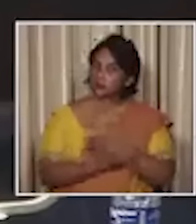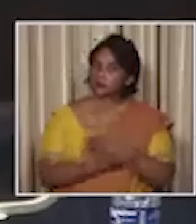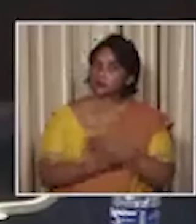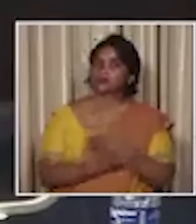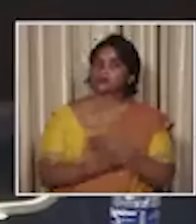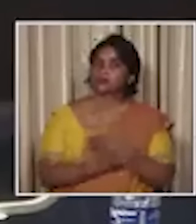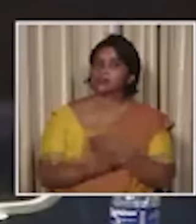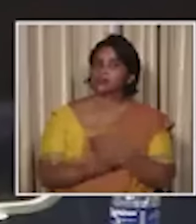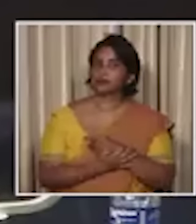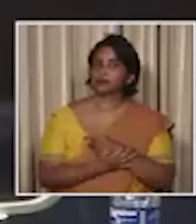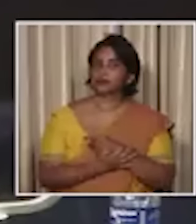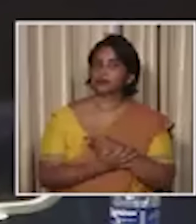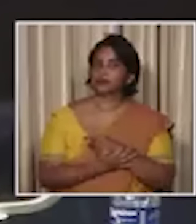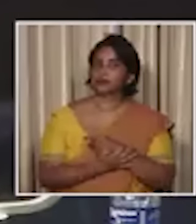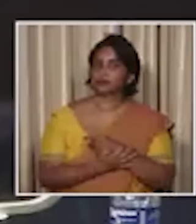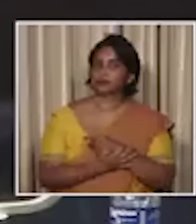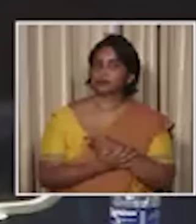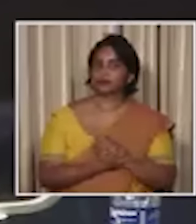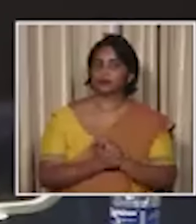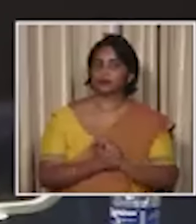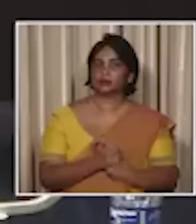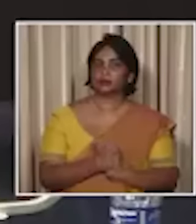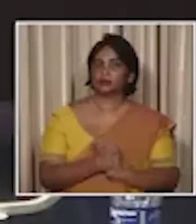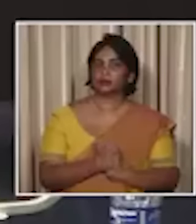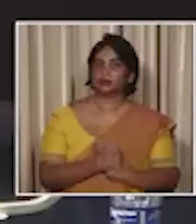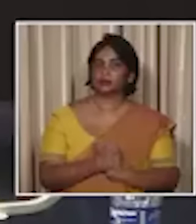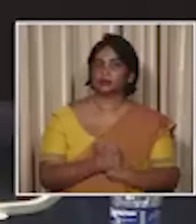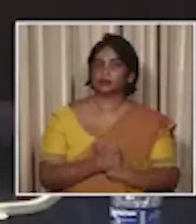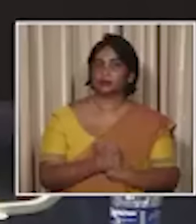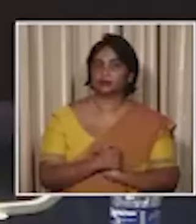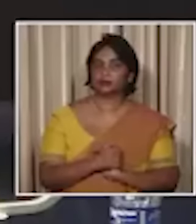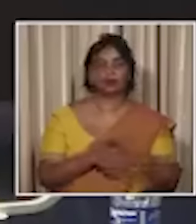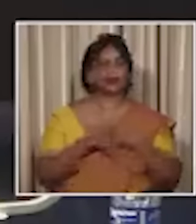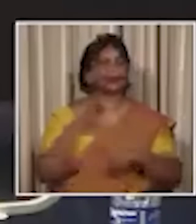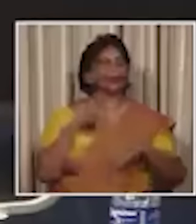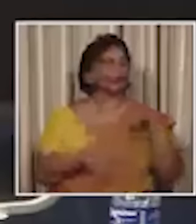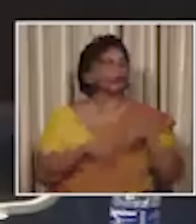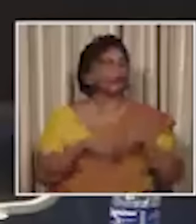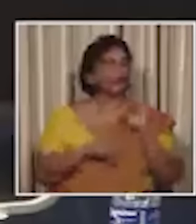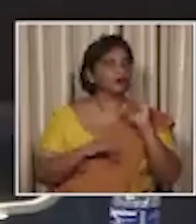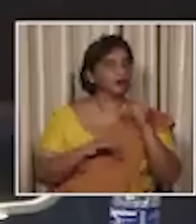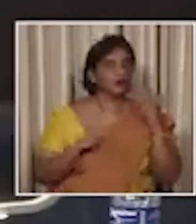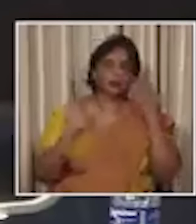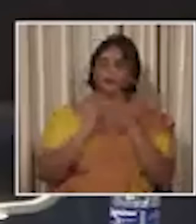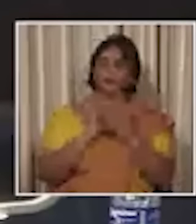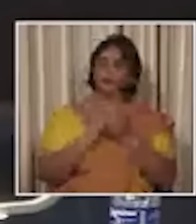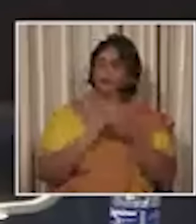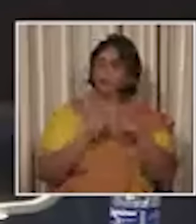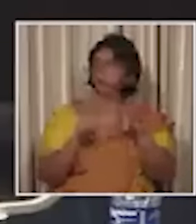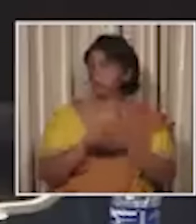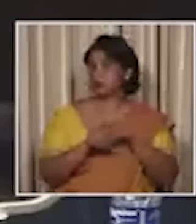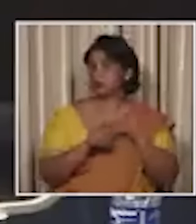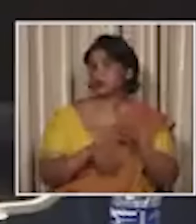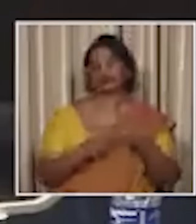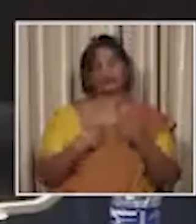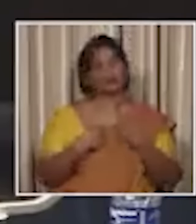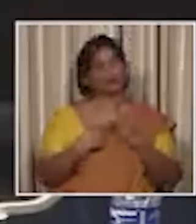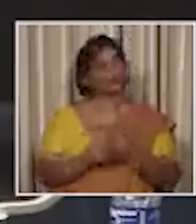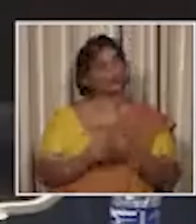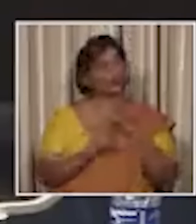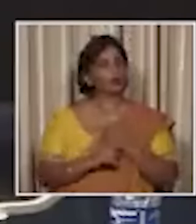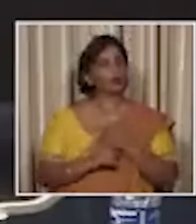வரவும் ஒற்றியாட்சி ஏக்கியராட்சி அடிப்படையிலானது. ஆகவே அதையும் தமிழர்கள் நிராகரிக்கிறோம். ஆகவே எங்களை பொறுத்தவரையிலே ஒரு முழுமையான